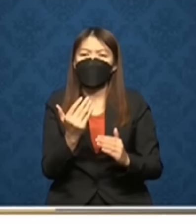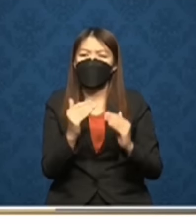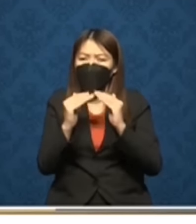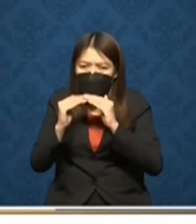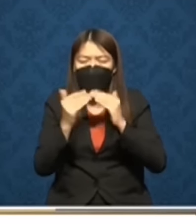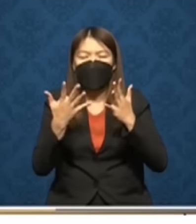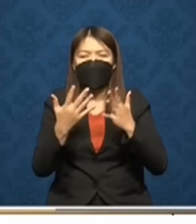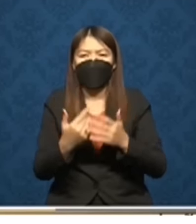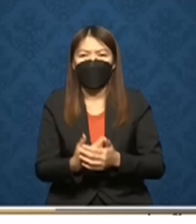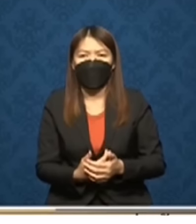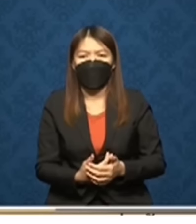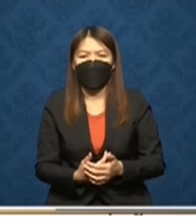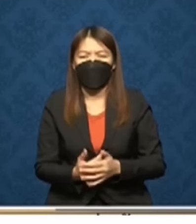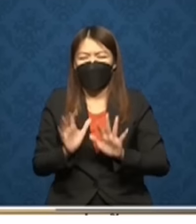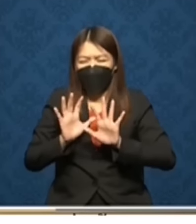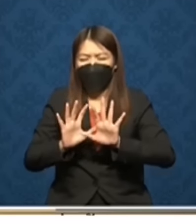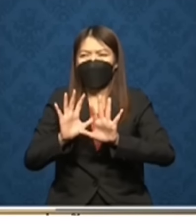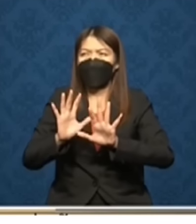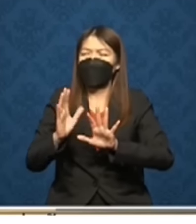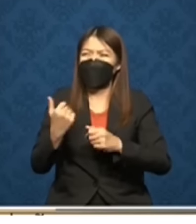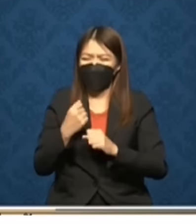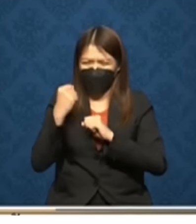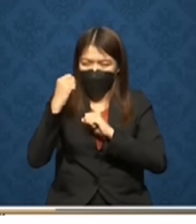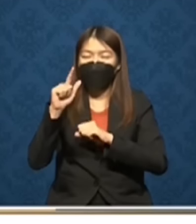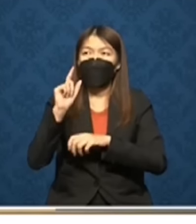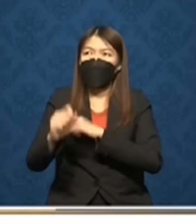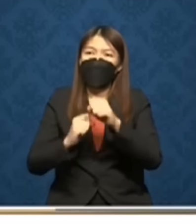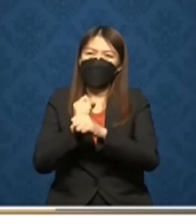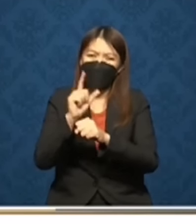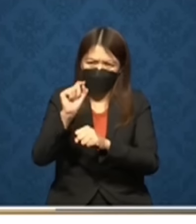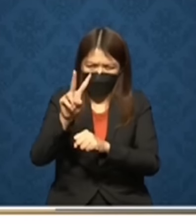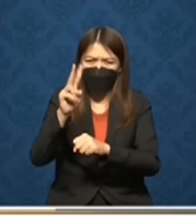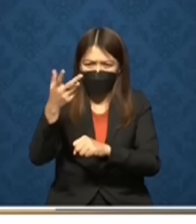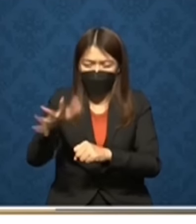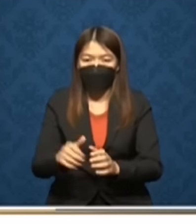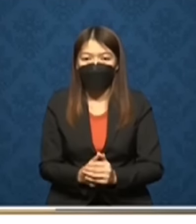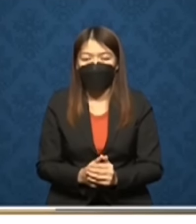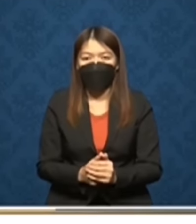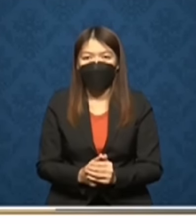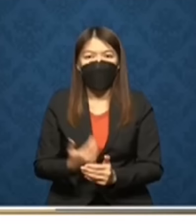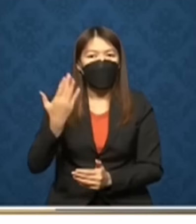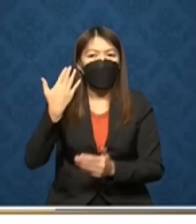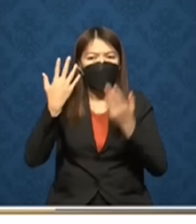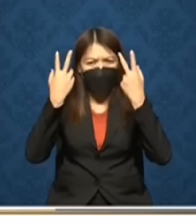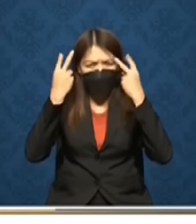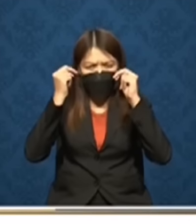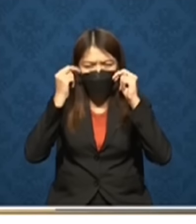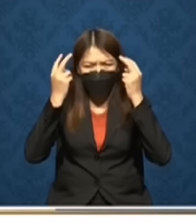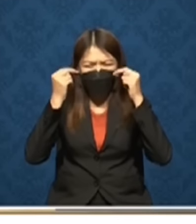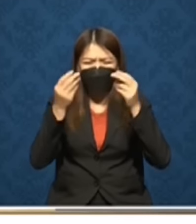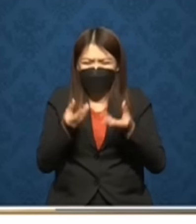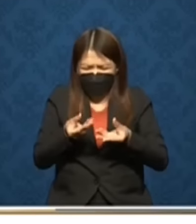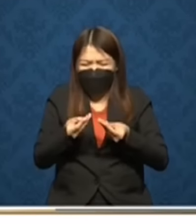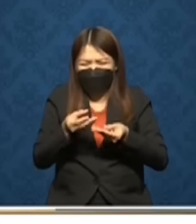เขามาแสดงตัวถึง22ปีแล้วรัฐก็พิสูจน์ไม่ได้ถ้าเป็นคนอื่นนายกให้เขาหมดมันที่นิดเดียวเ